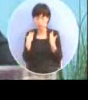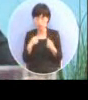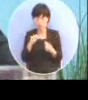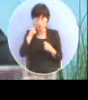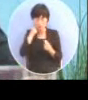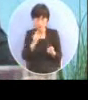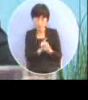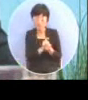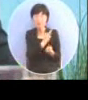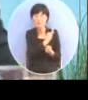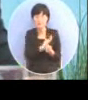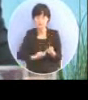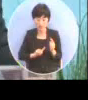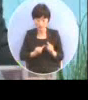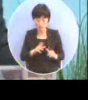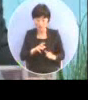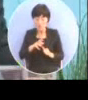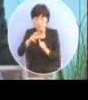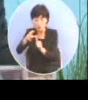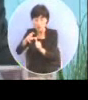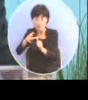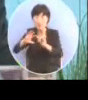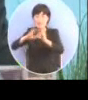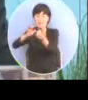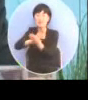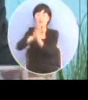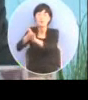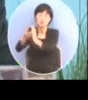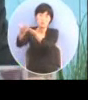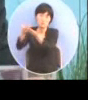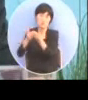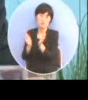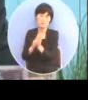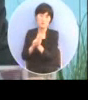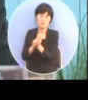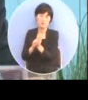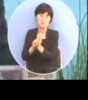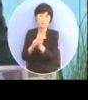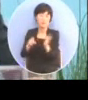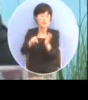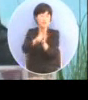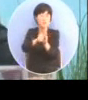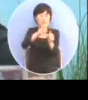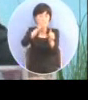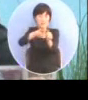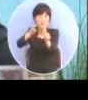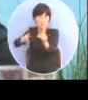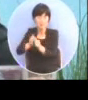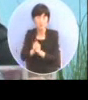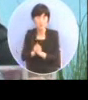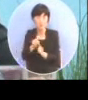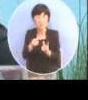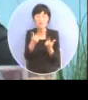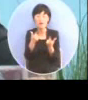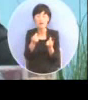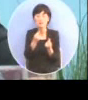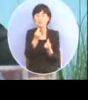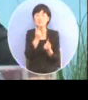Những người môn đồ của Chúa Giê-xu sống trong tuyệt vọng nhưng khi được Chúa gọi đến thì trở thành những người cứu sống cả thế giới các bạn